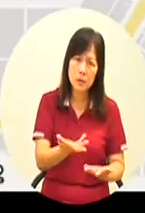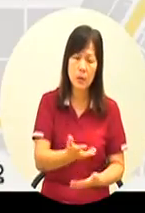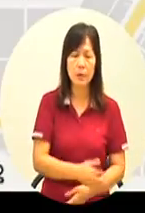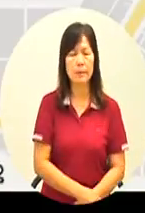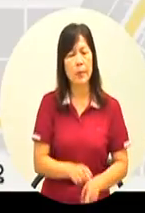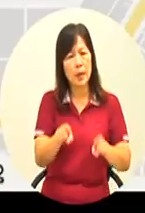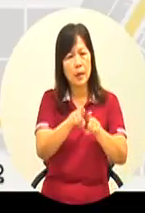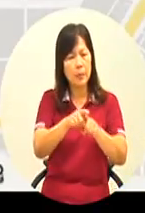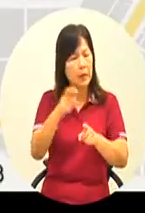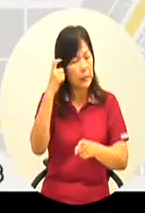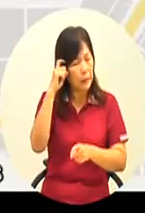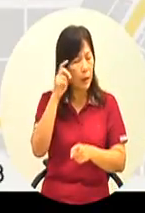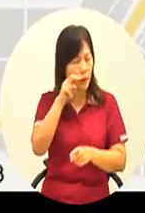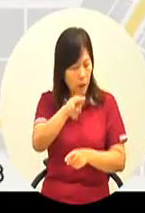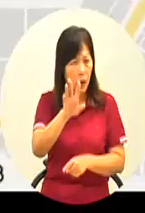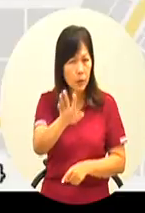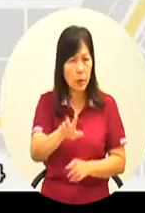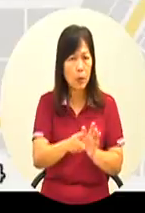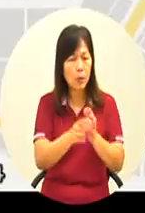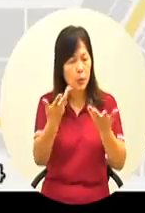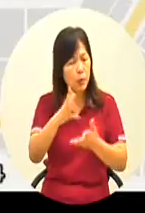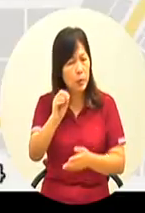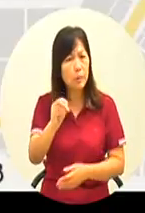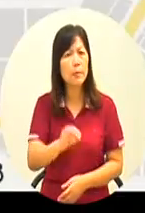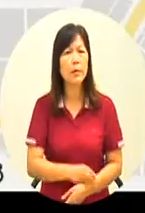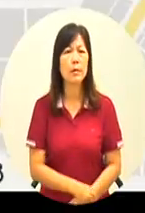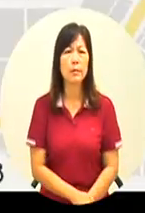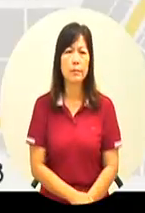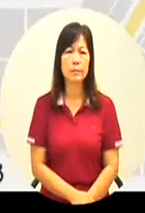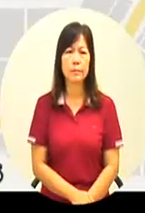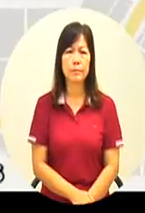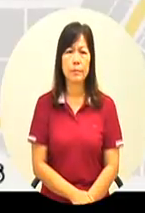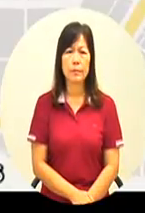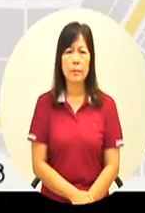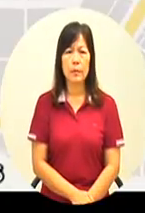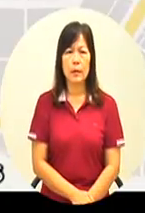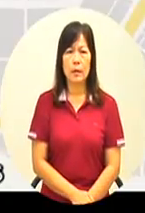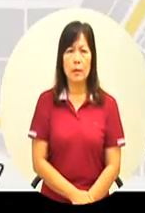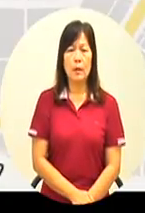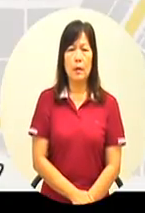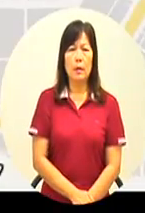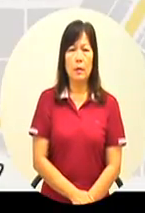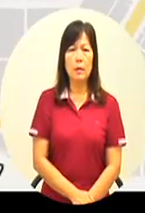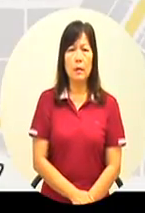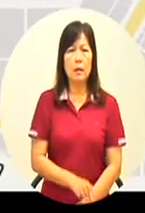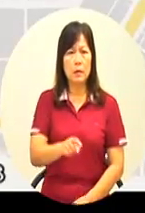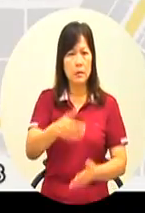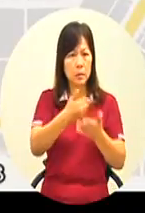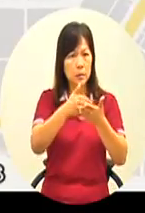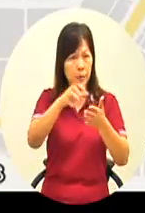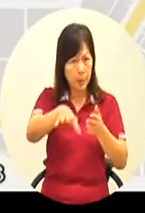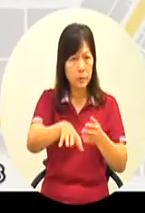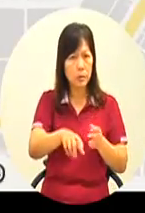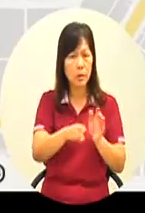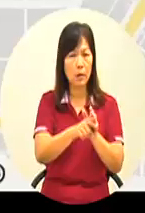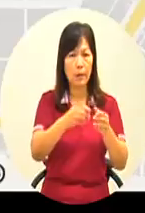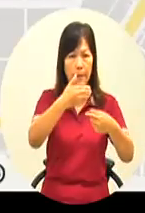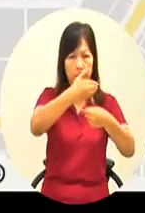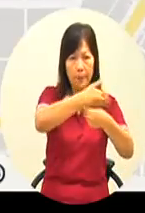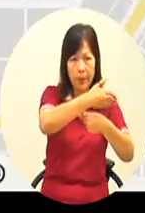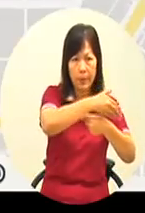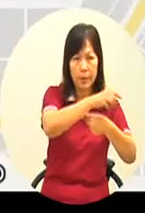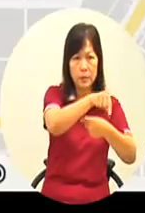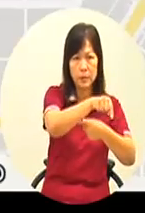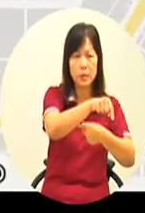般人的逻辑来去看看有没有问题。好，这是美术馆，那我北边的话就是往这